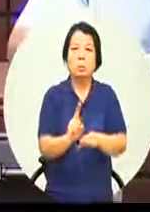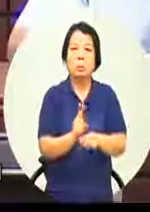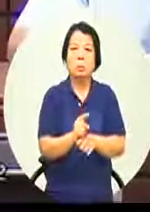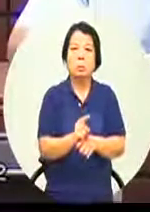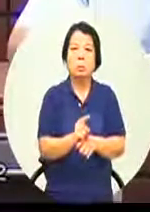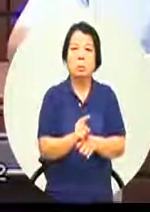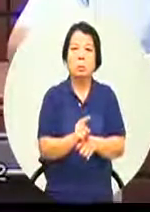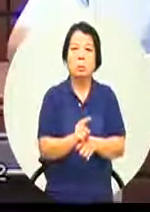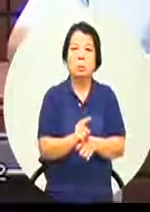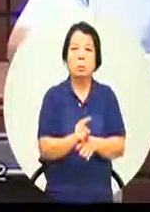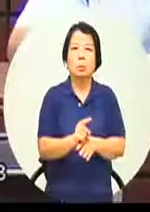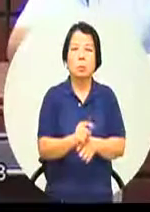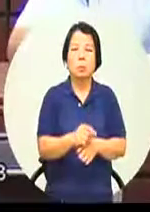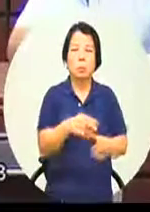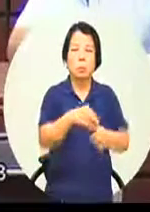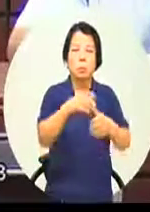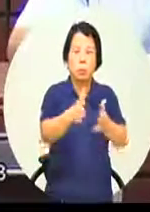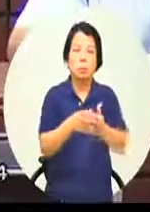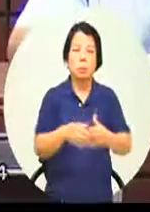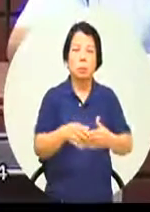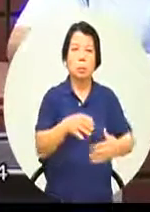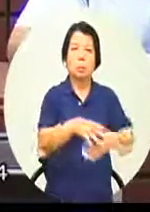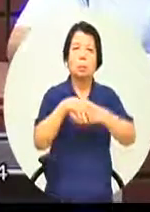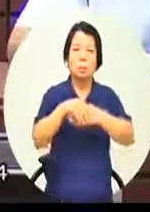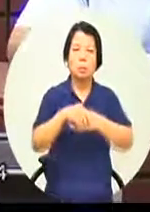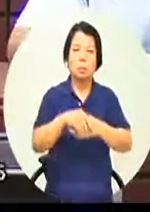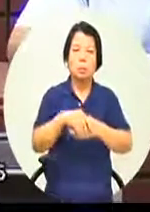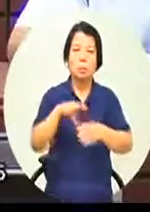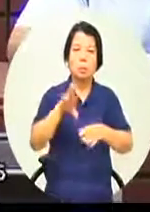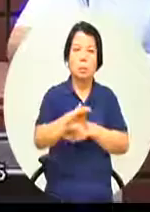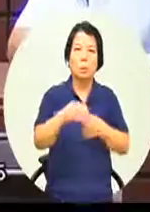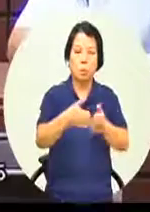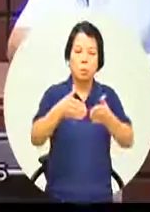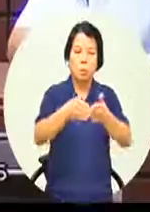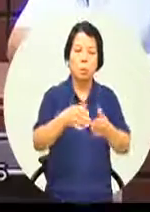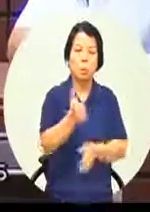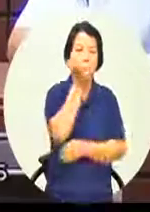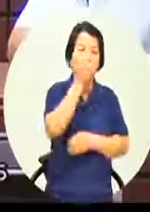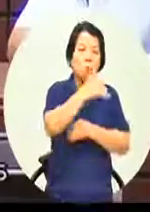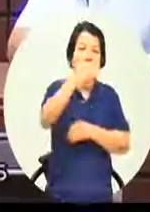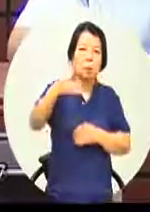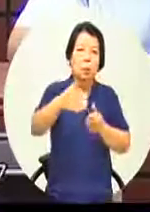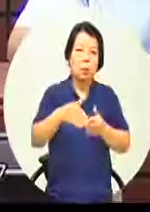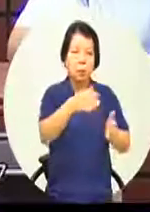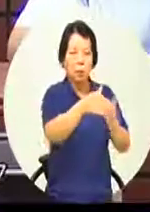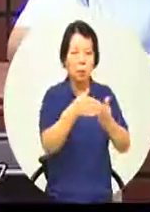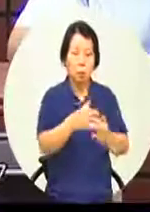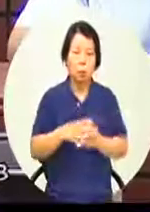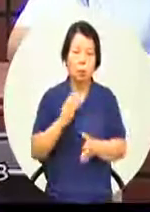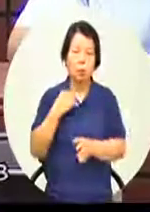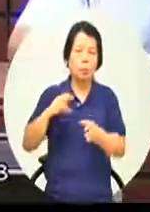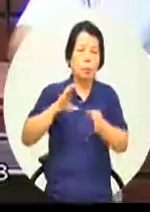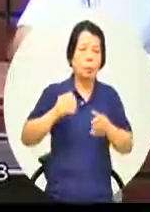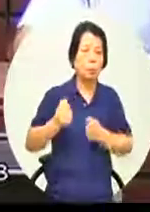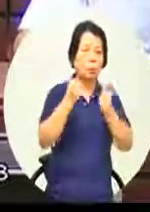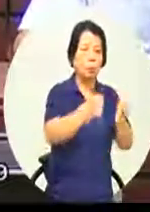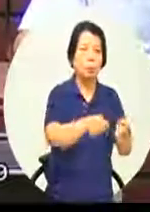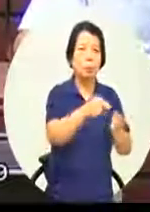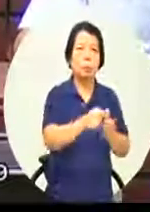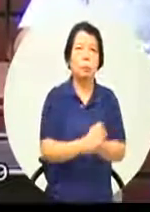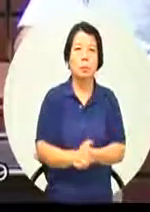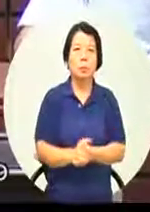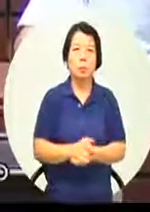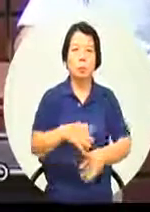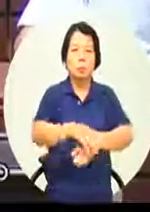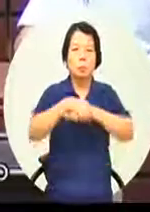是，就是说救援车有那个有需要的，比如冈山地区有需要，我们就会在那里。还有 没有？那两台救援车都放在